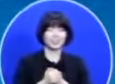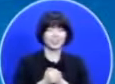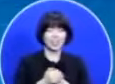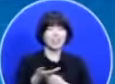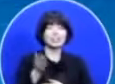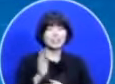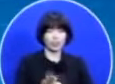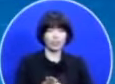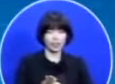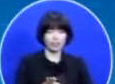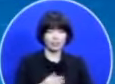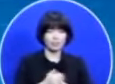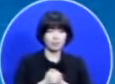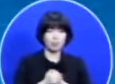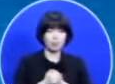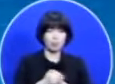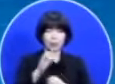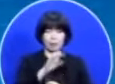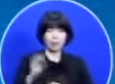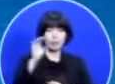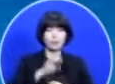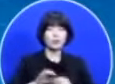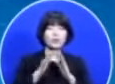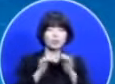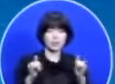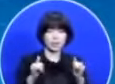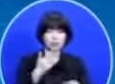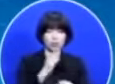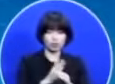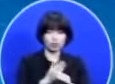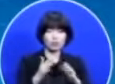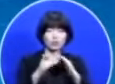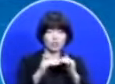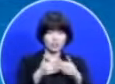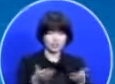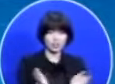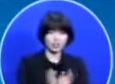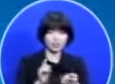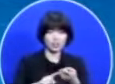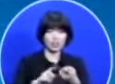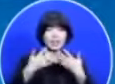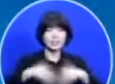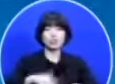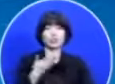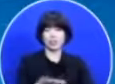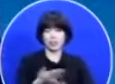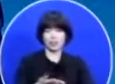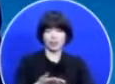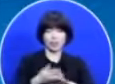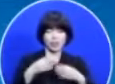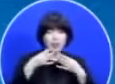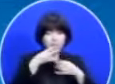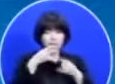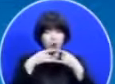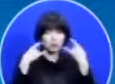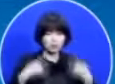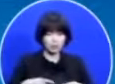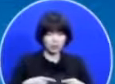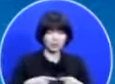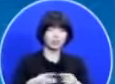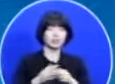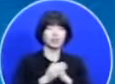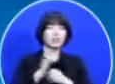그런데 유럽 사람들은 중산층이 에 대해서 가지고 있는 기준에 다르더라고요 프랑스 은 봉